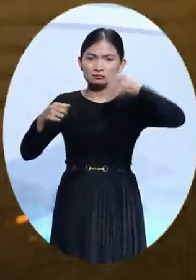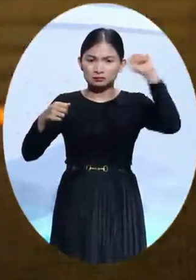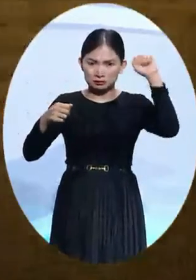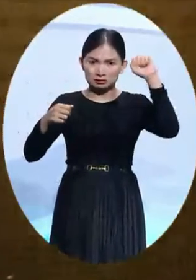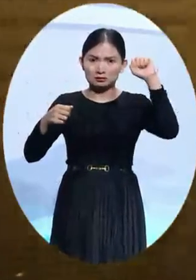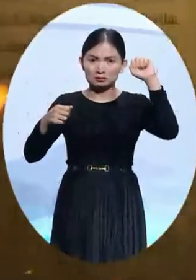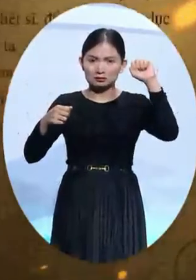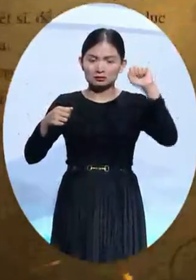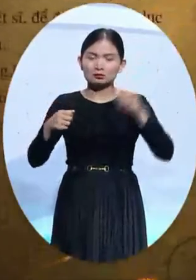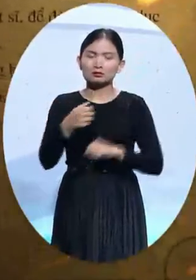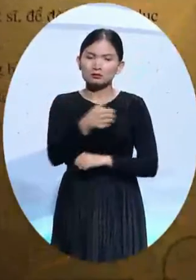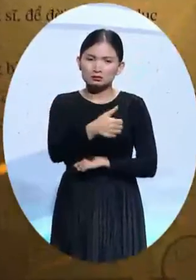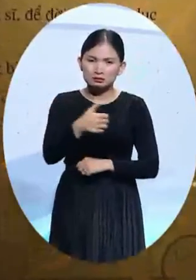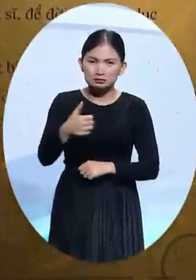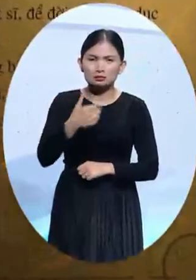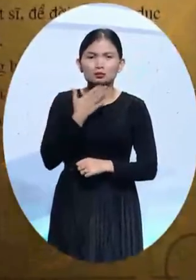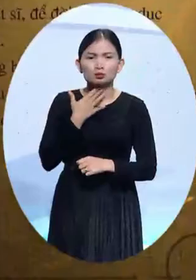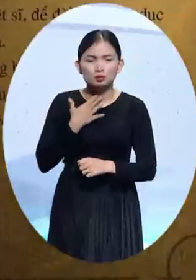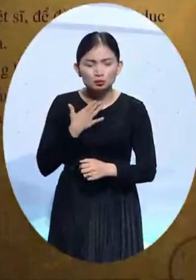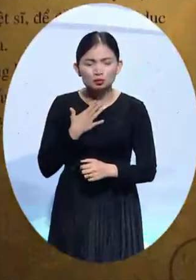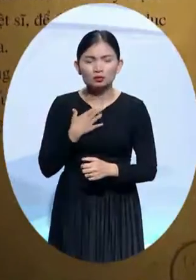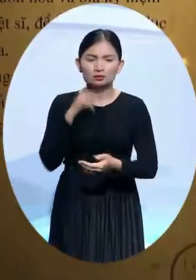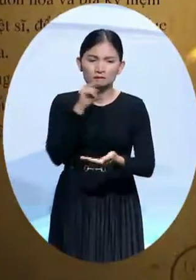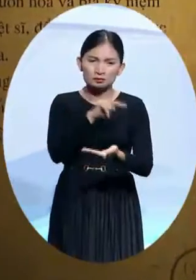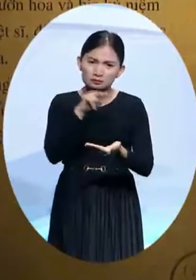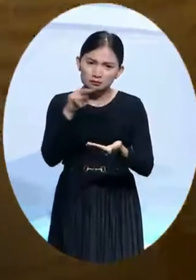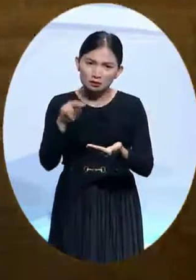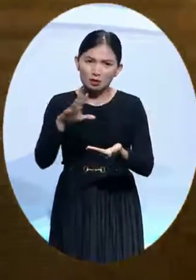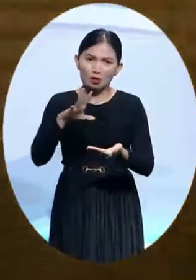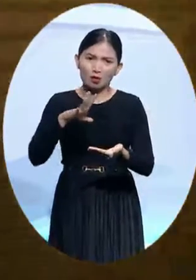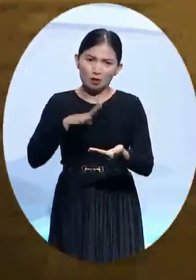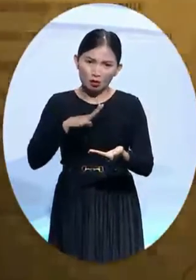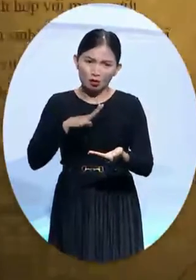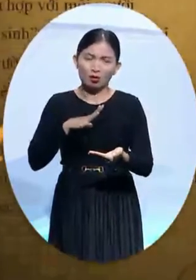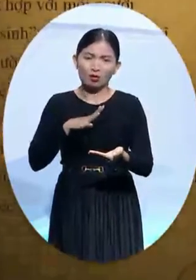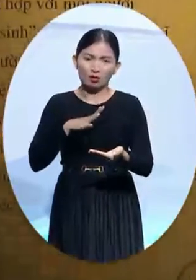đối với con người là chăm lo cho thương binh và những người có công.